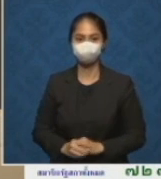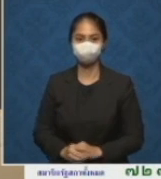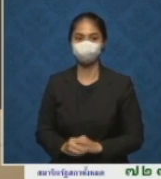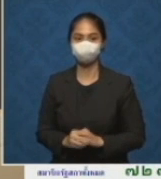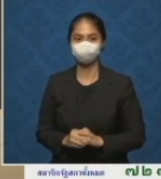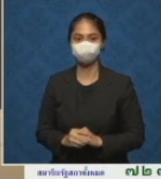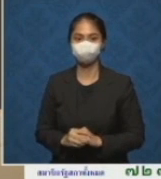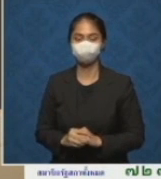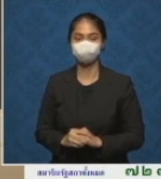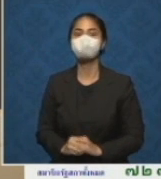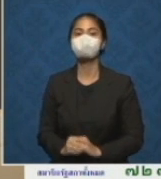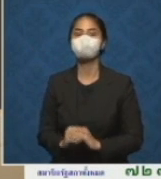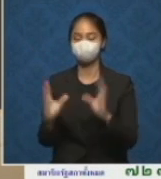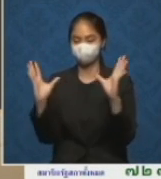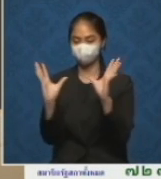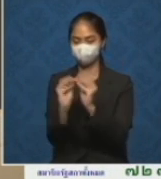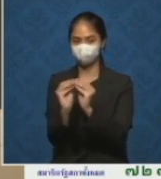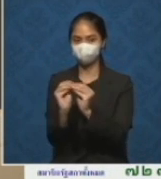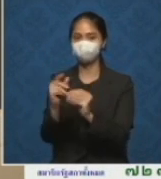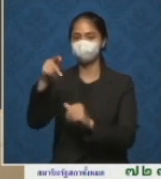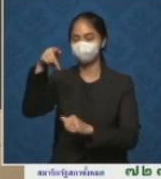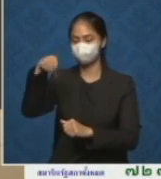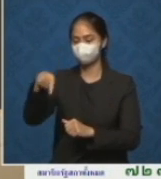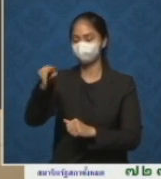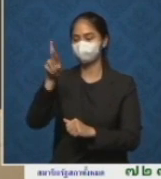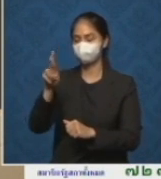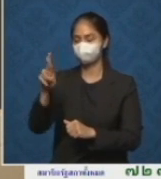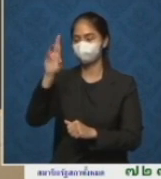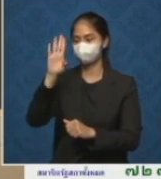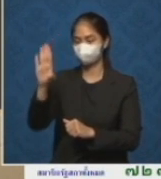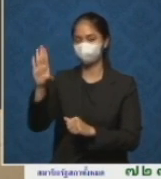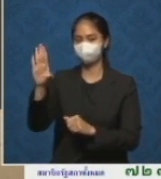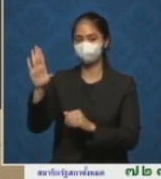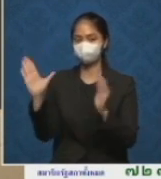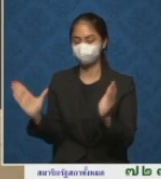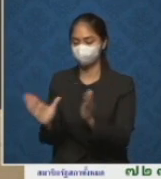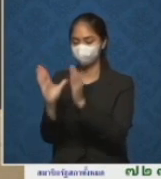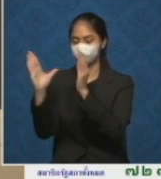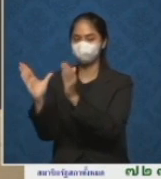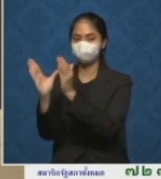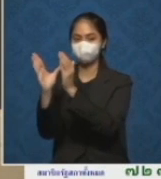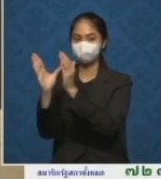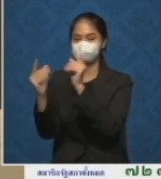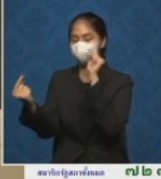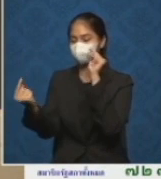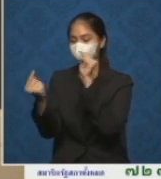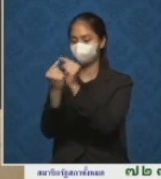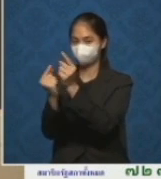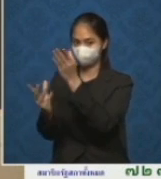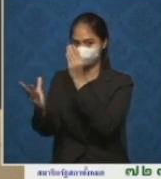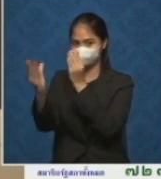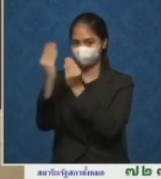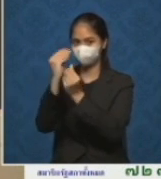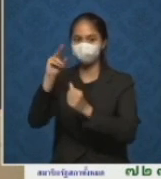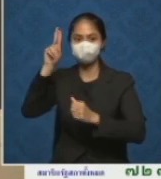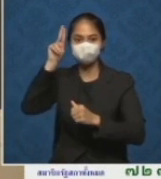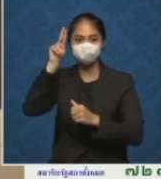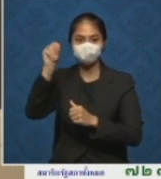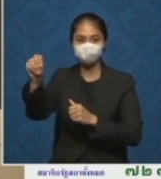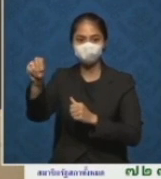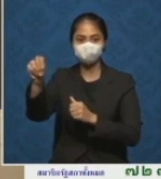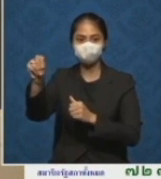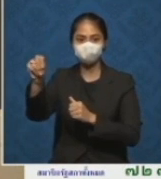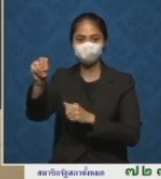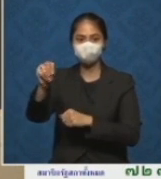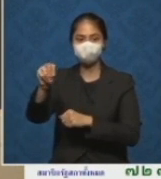ประชุมร่างพระราชบัญญัติส่งเสริมการเรียนรู้ปศนี้ทางขอให้แจ้งนัดนะครับจะประชุมครั้ง